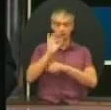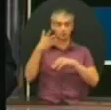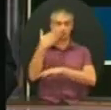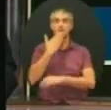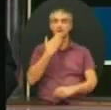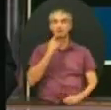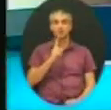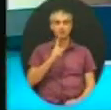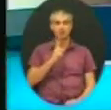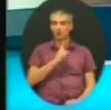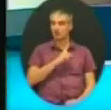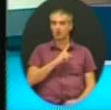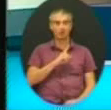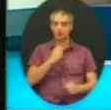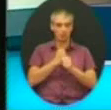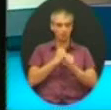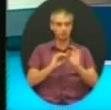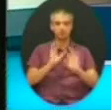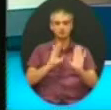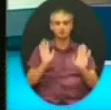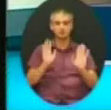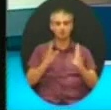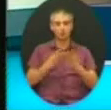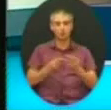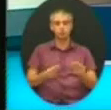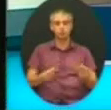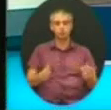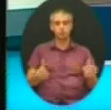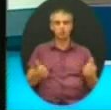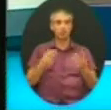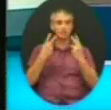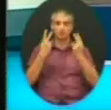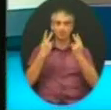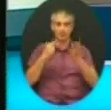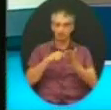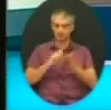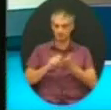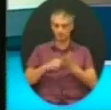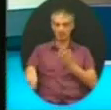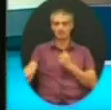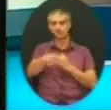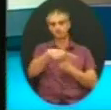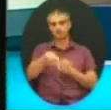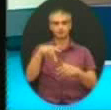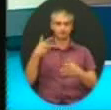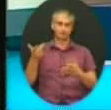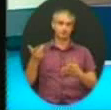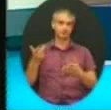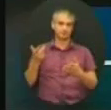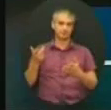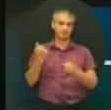מדינת ישראל לא מתבצעות. לא מתבצעות, מתמסמסות בעיקר על ידי הדרג הפקידותי.